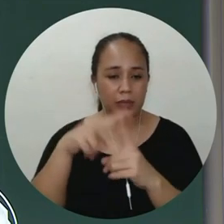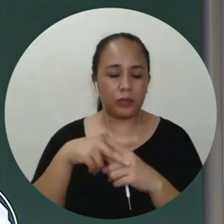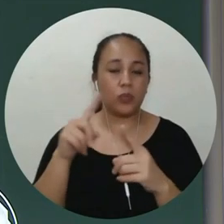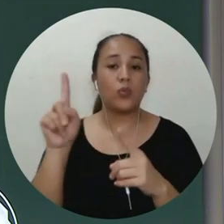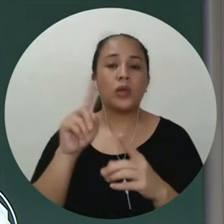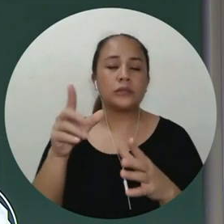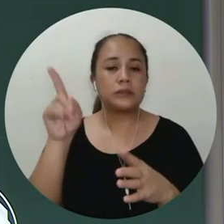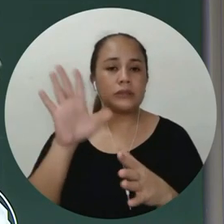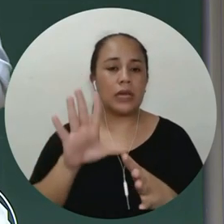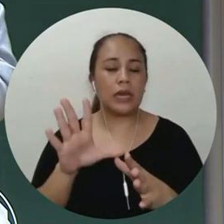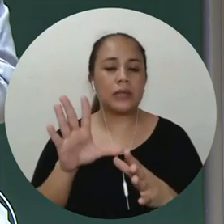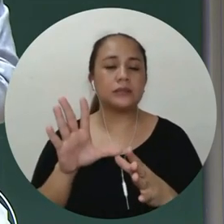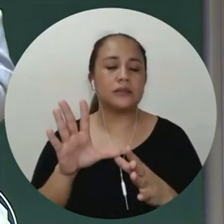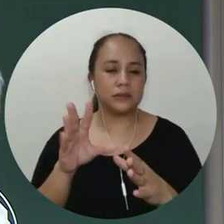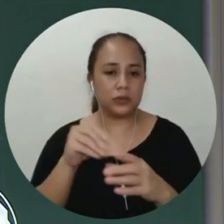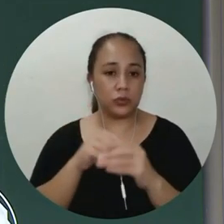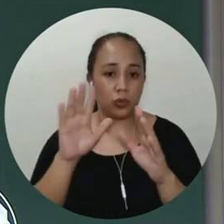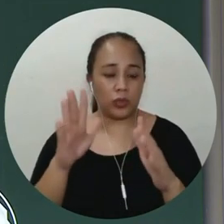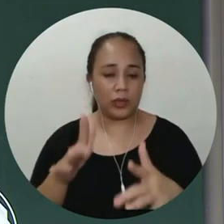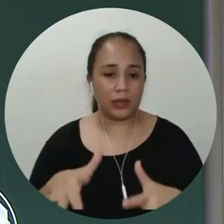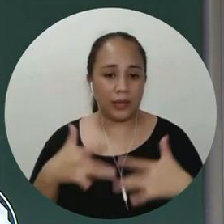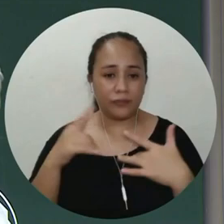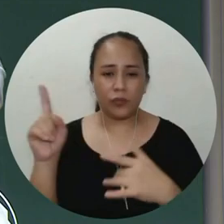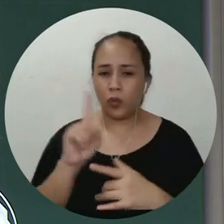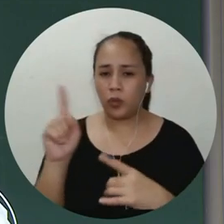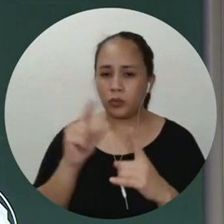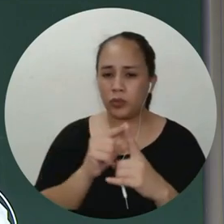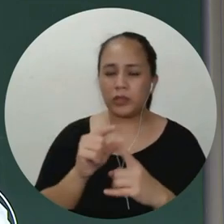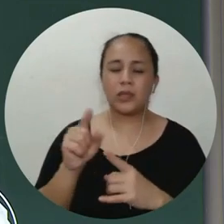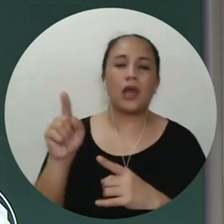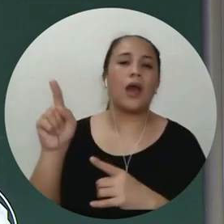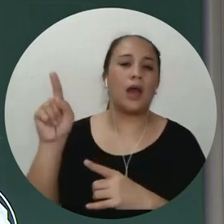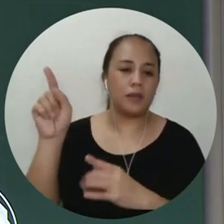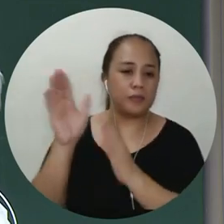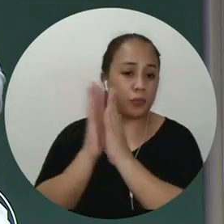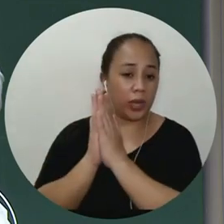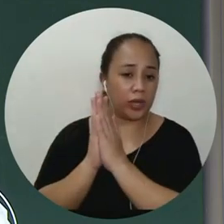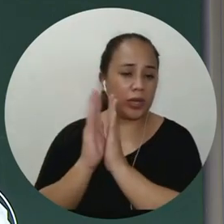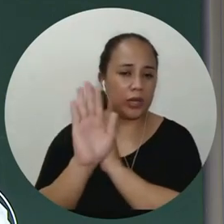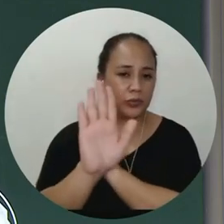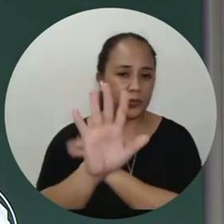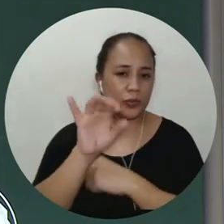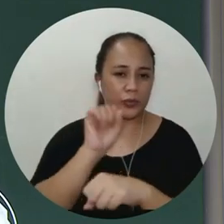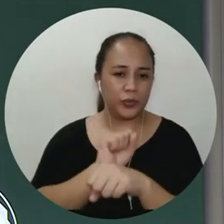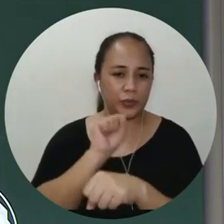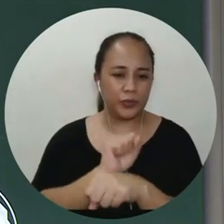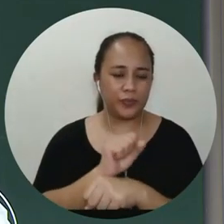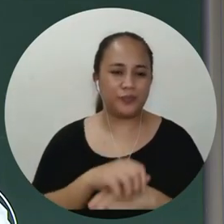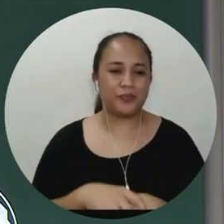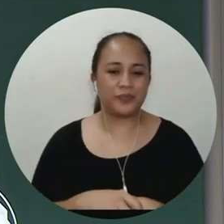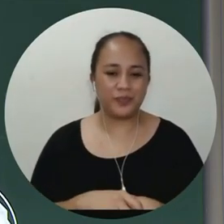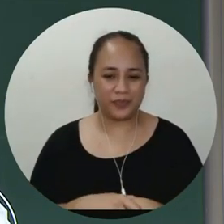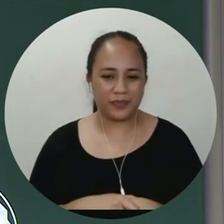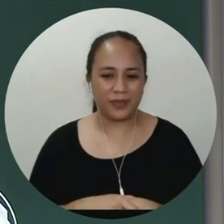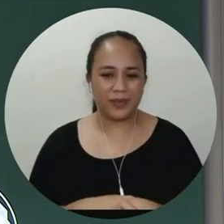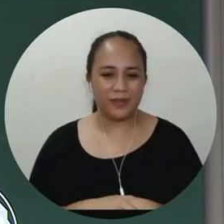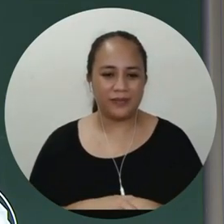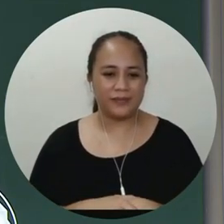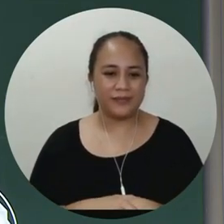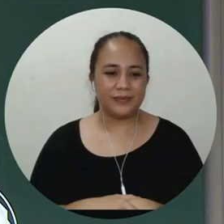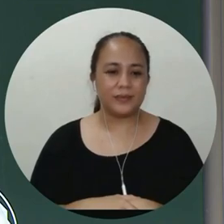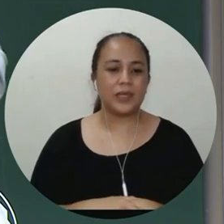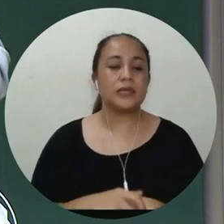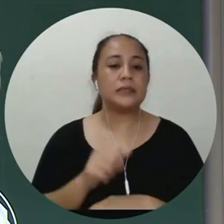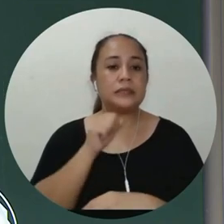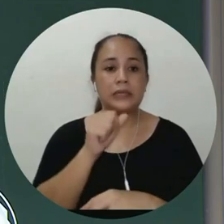is the word prayer and your job. 자, 그러니까 이 내가 하는 것이 가는 것이 아니에요. It's not